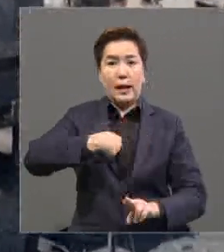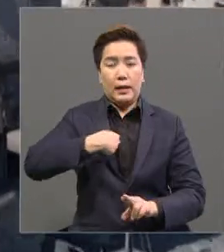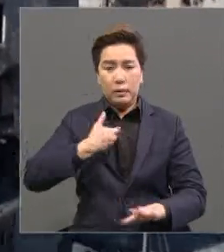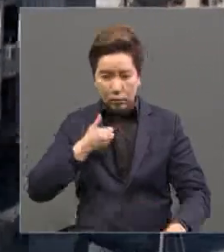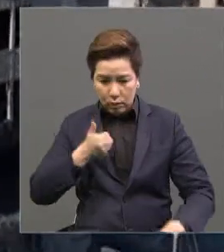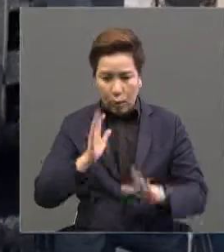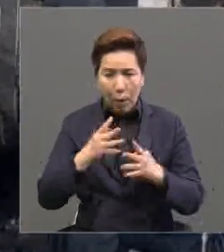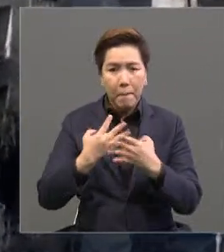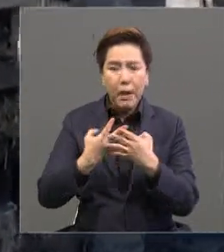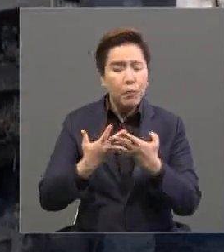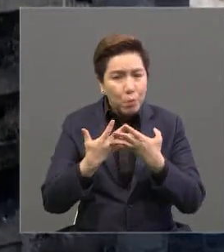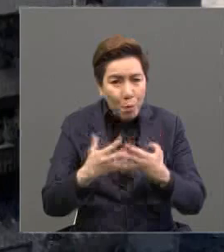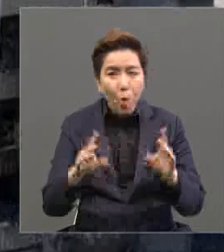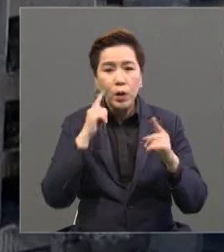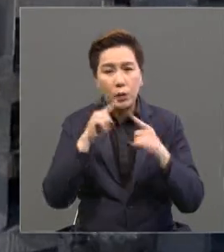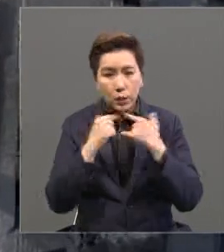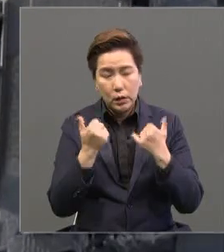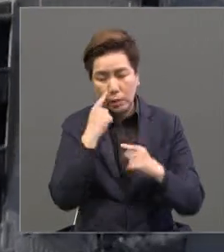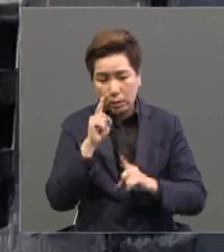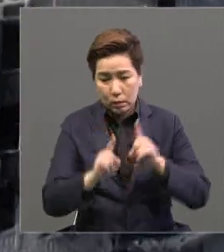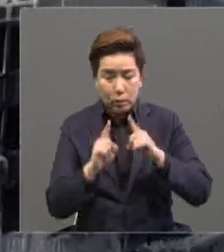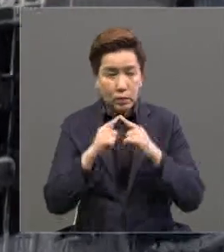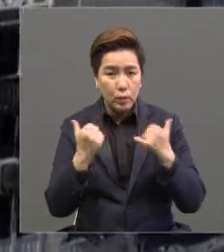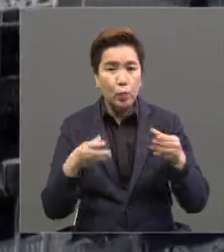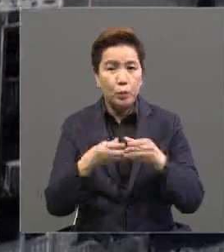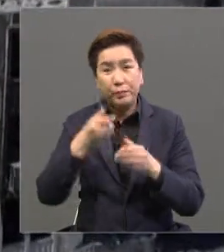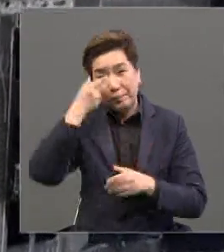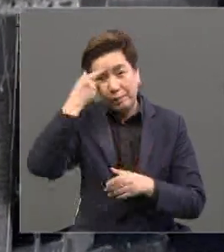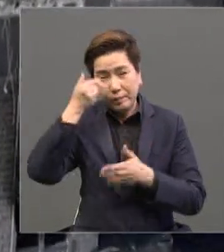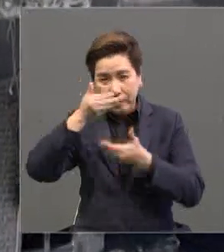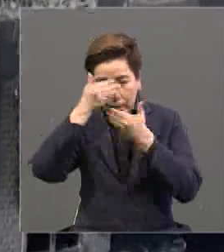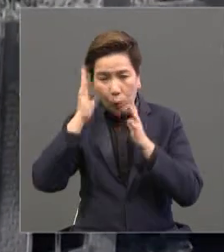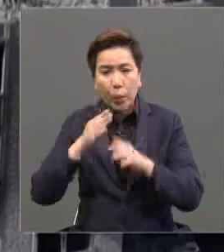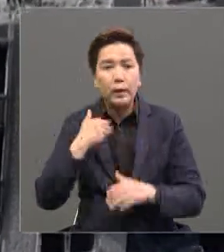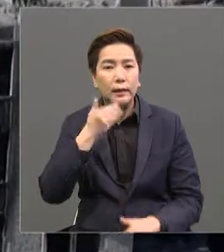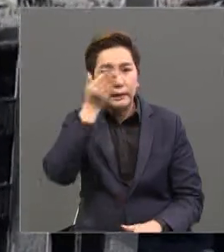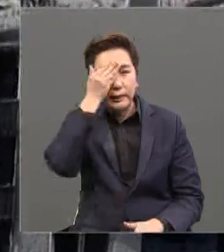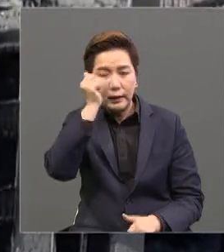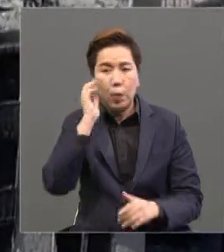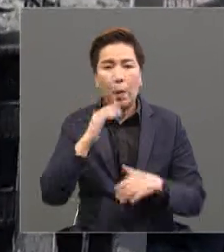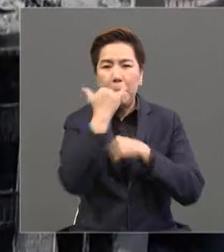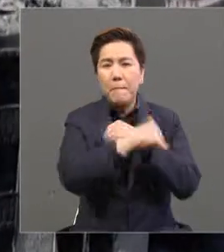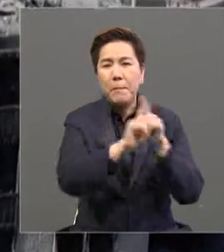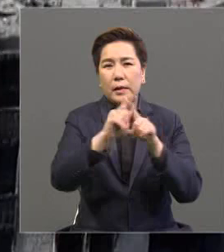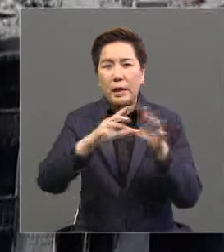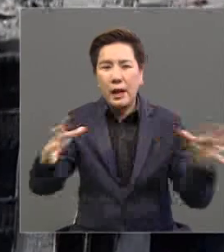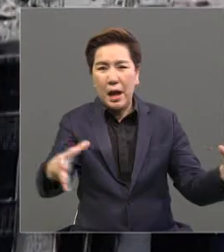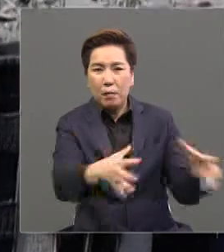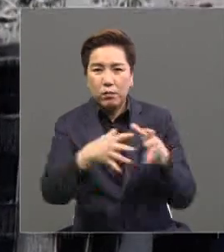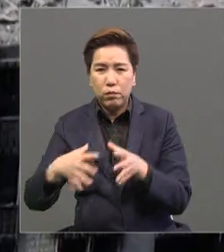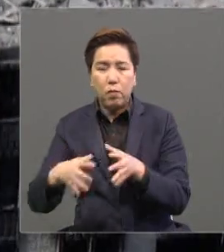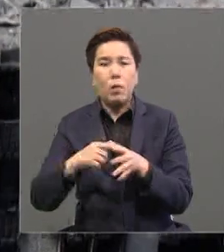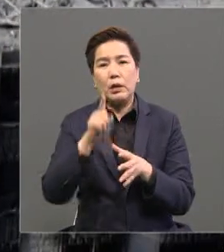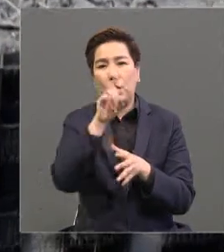ต่อรองให้ปล่อยตัวประกันทั้งนี้มีการประเมินนะคะว่ากลุ่มฮามาสจับชาวอิสราเอลและชาวต่างชาติอย่างน้อย